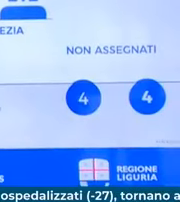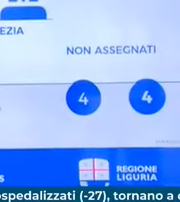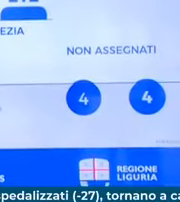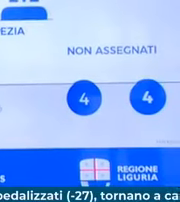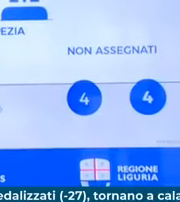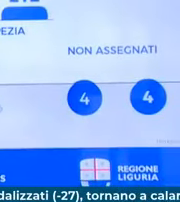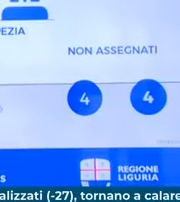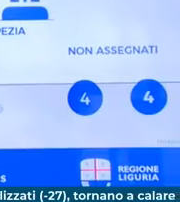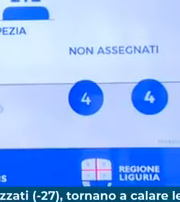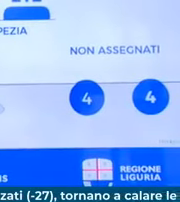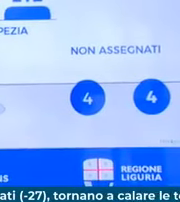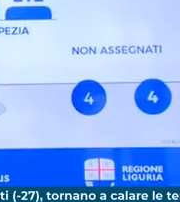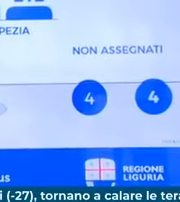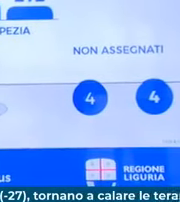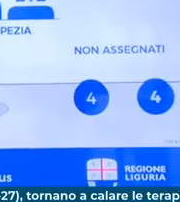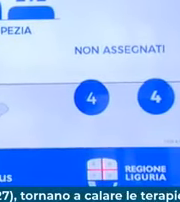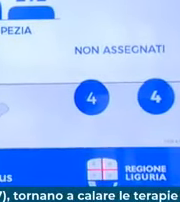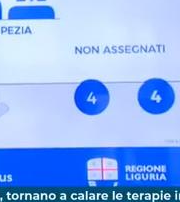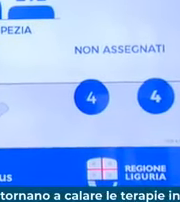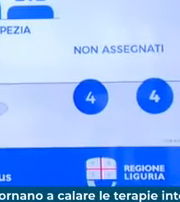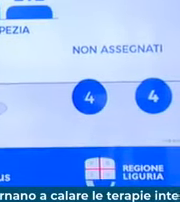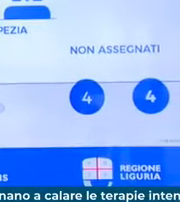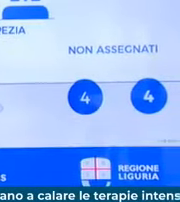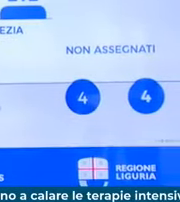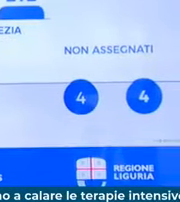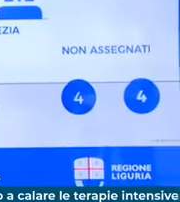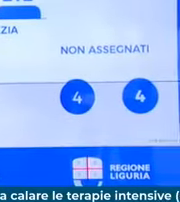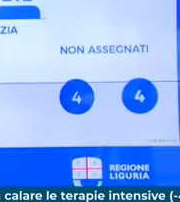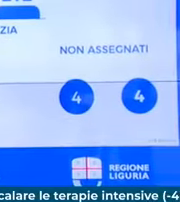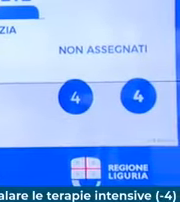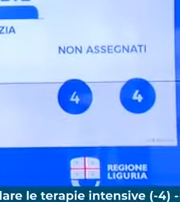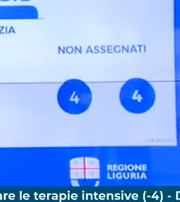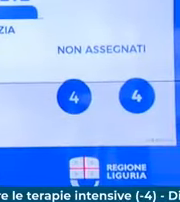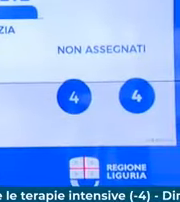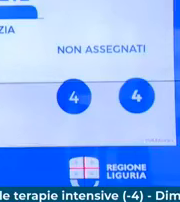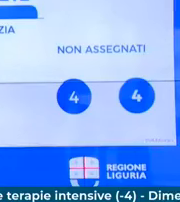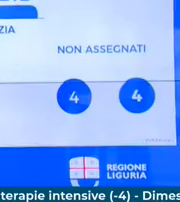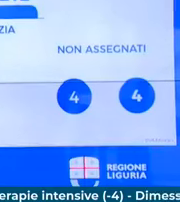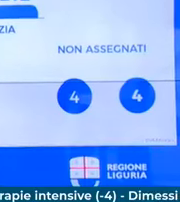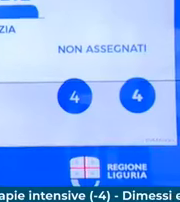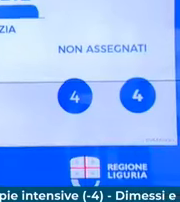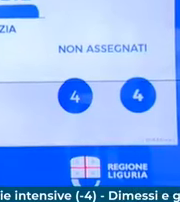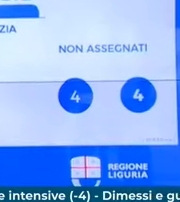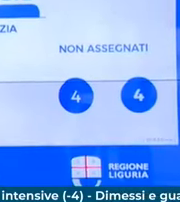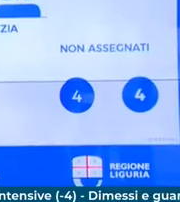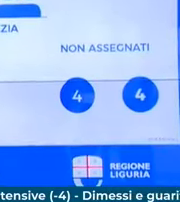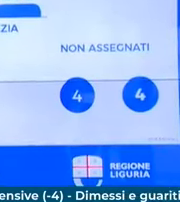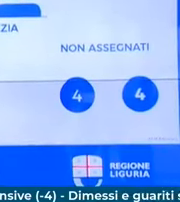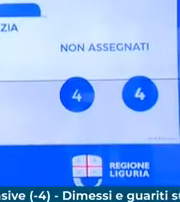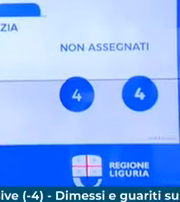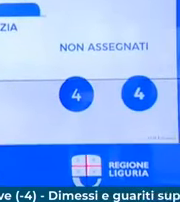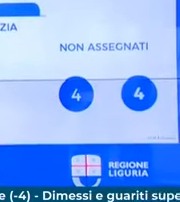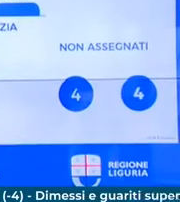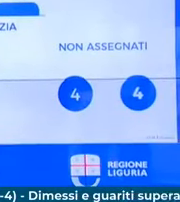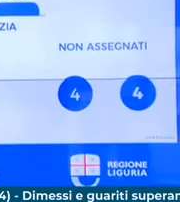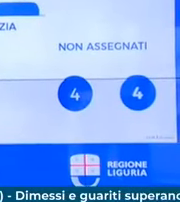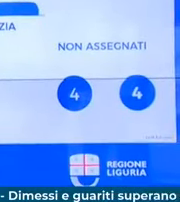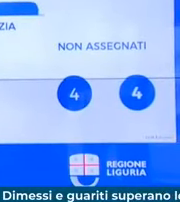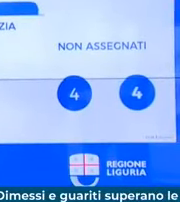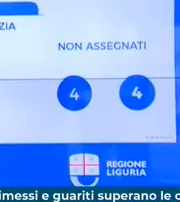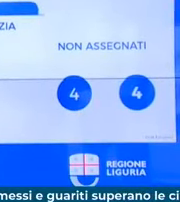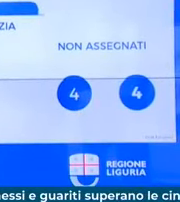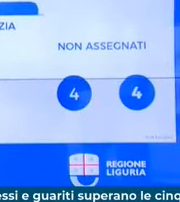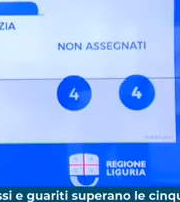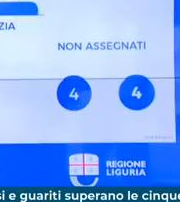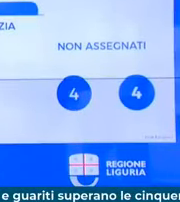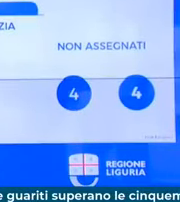2.934. Quattro casi sono ancora in corso di verifica perché, come sapete, viene attribuito alla provincia il